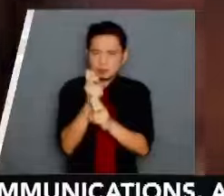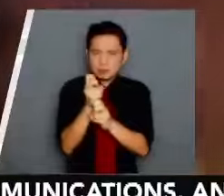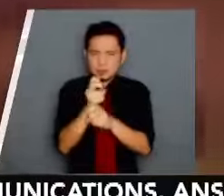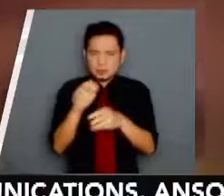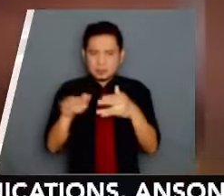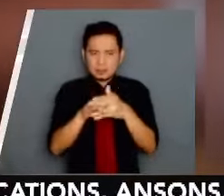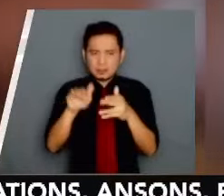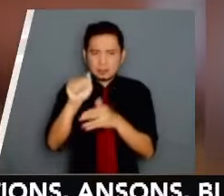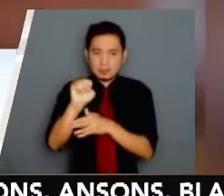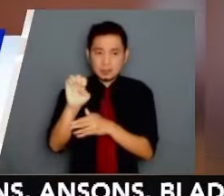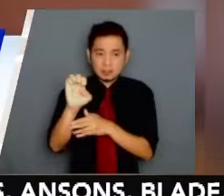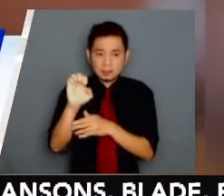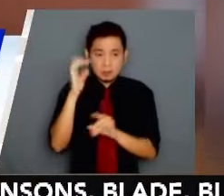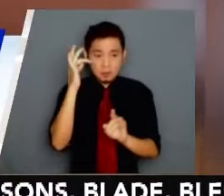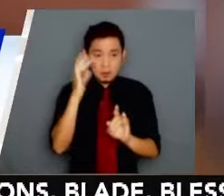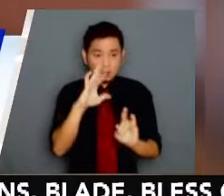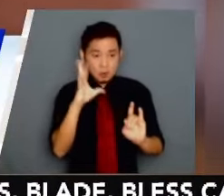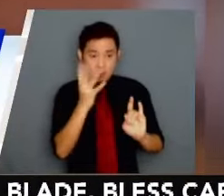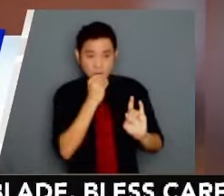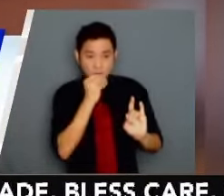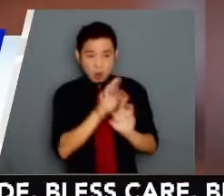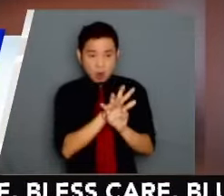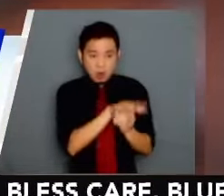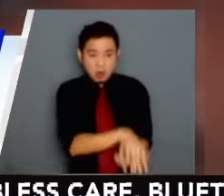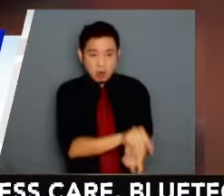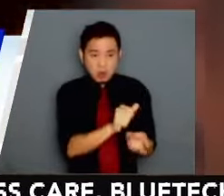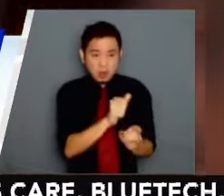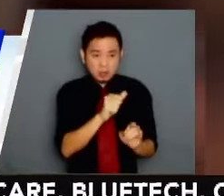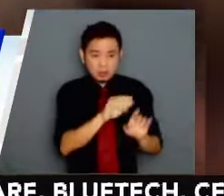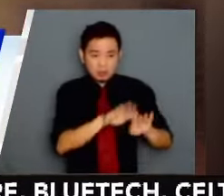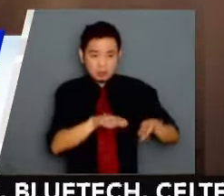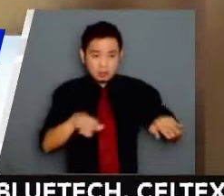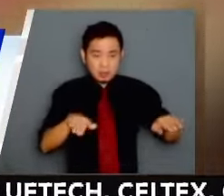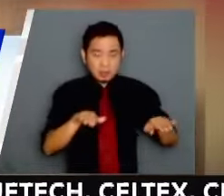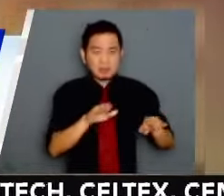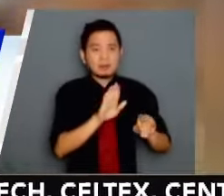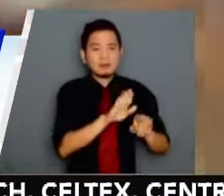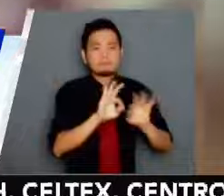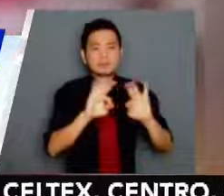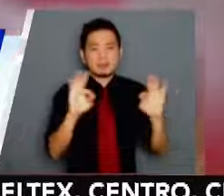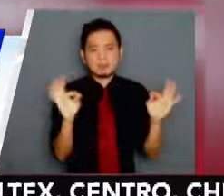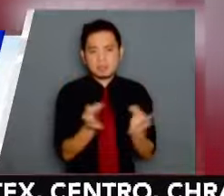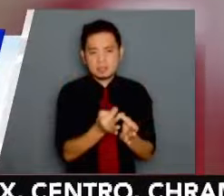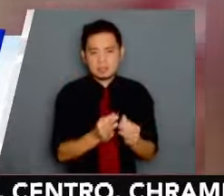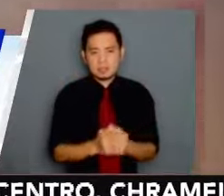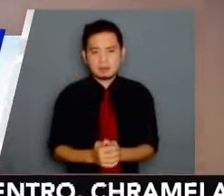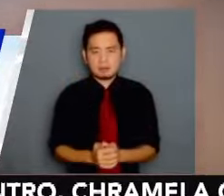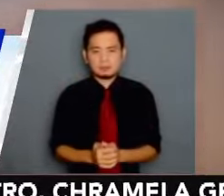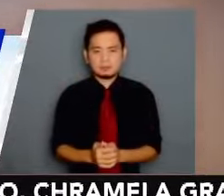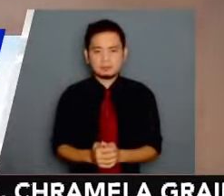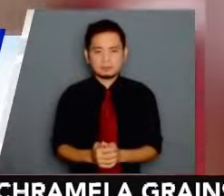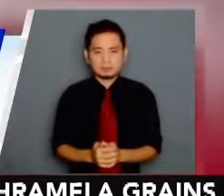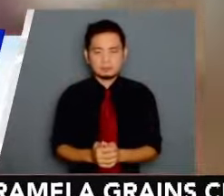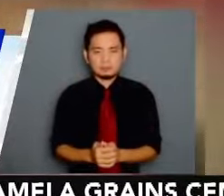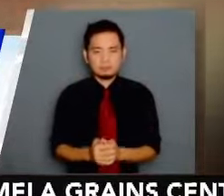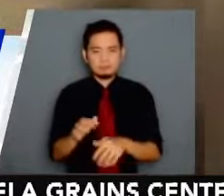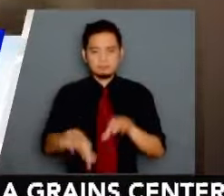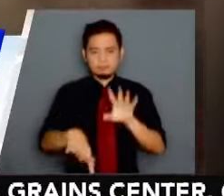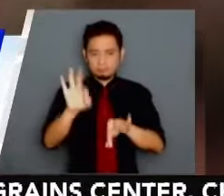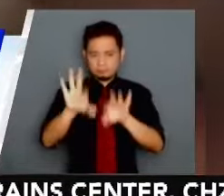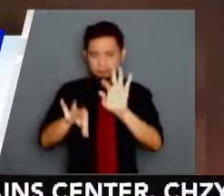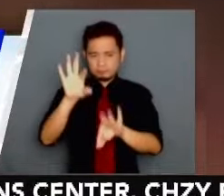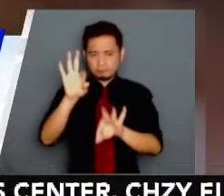balita ang tip na natanggap ng National Bureau of Investigation anti-human trafficking division sa operasyong ito sa binyan Laguna noong May 10